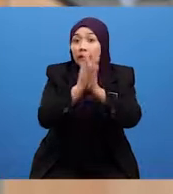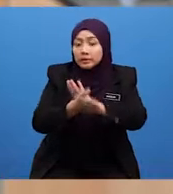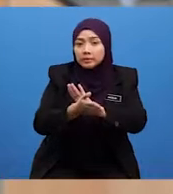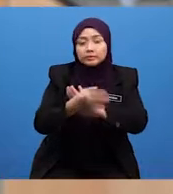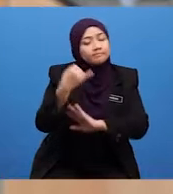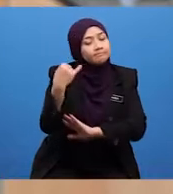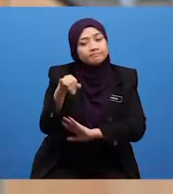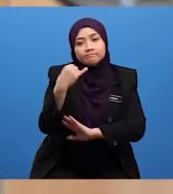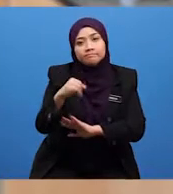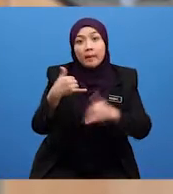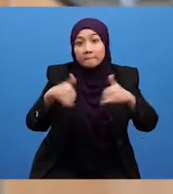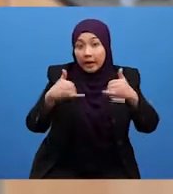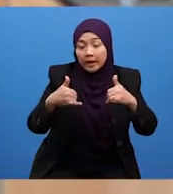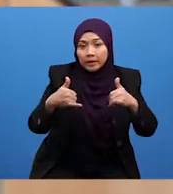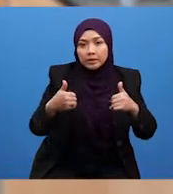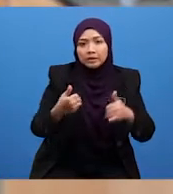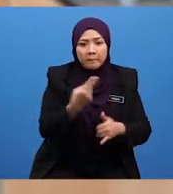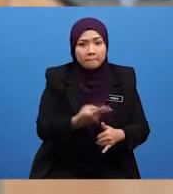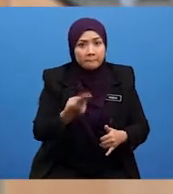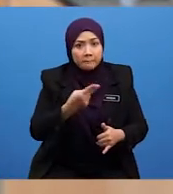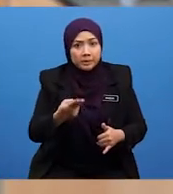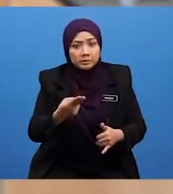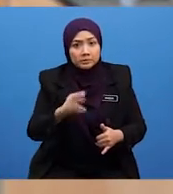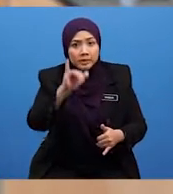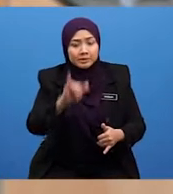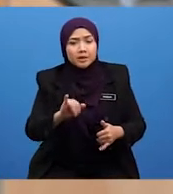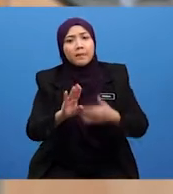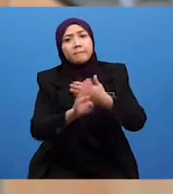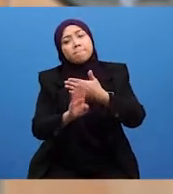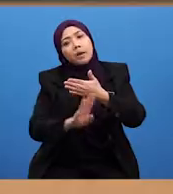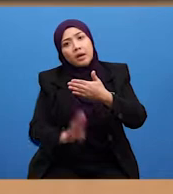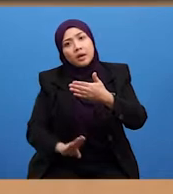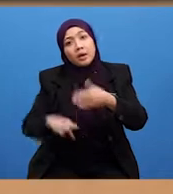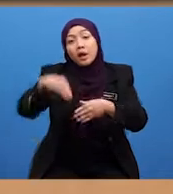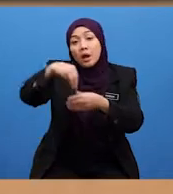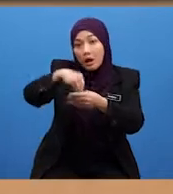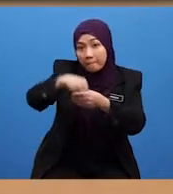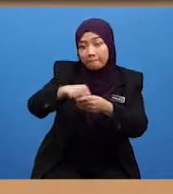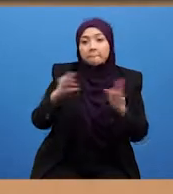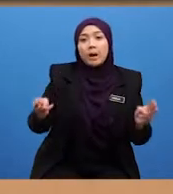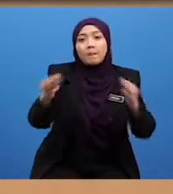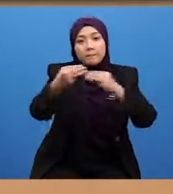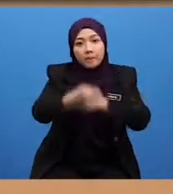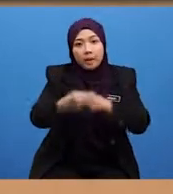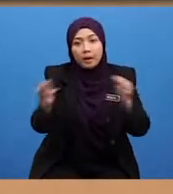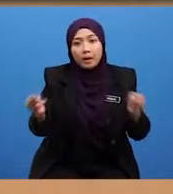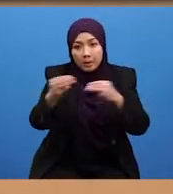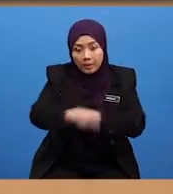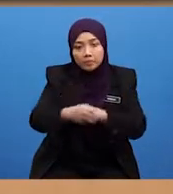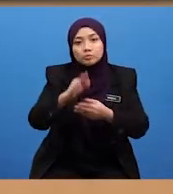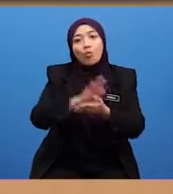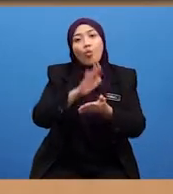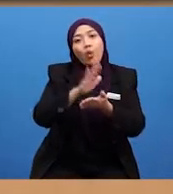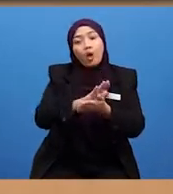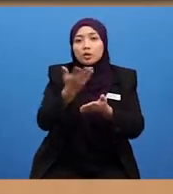asid dan alkali yang terdapat di makmal sekolah anda. Murid-murid, apakah cara lain